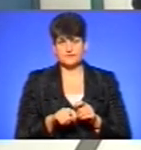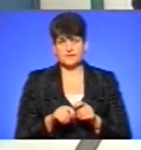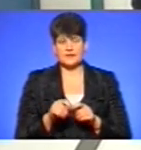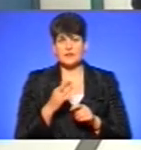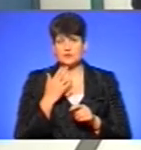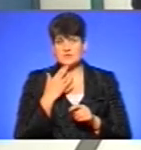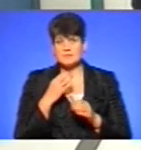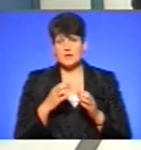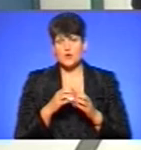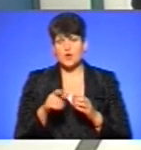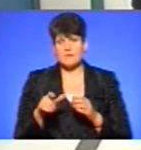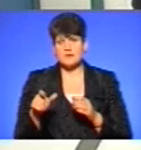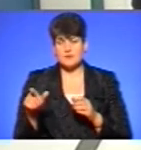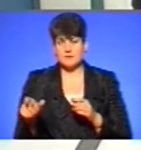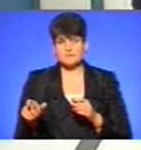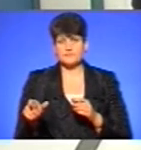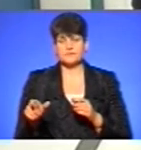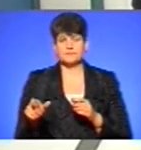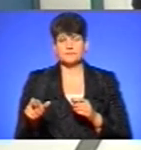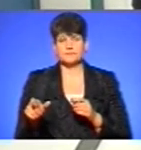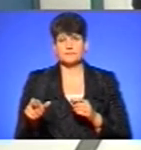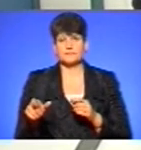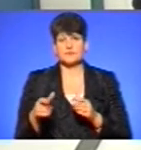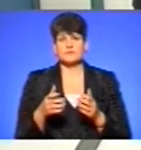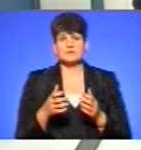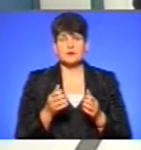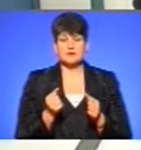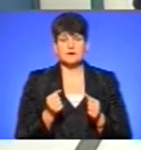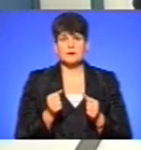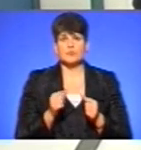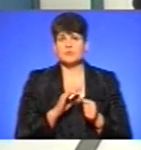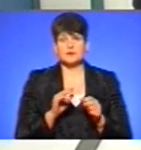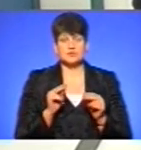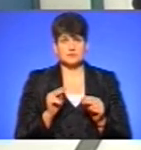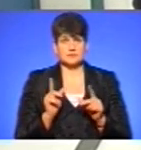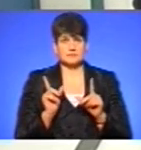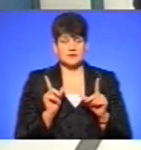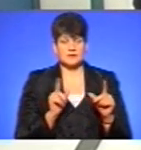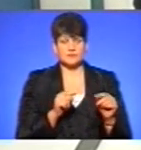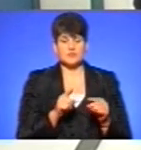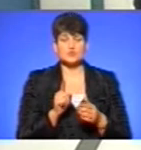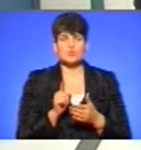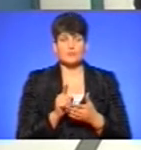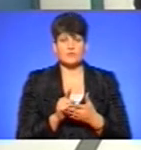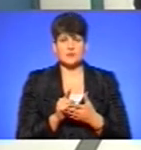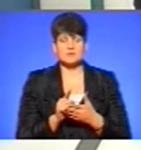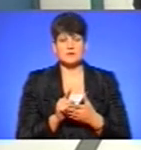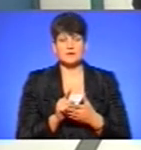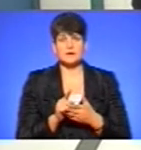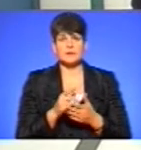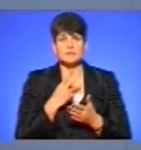іноземних громадян, коли проводить там, якщо взяти міграційну службу, сектор по нелегальній міграції, вони зобов'язані пред'явити